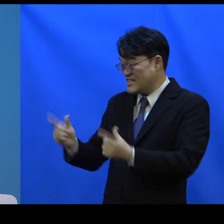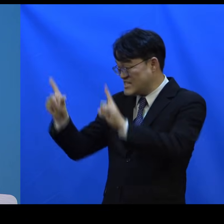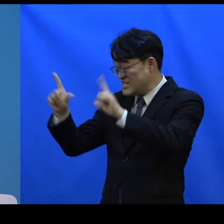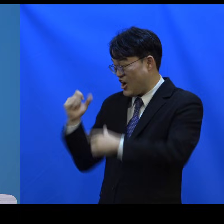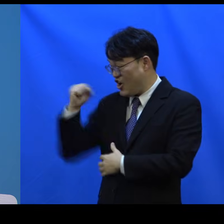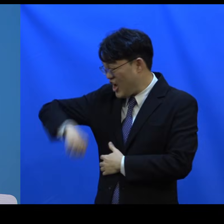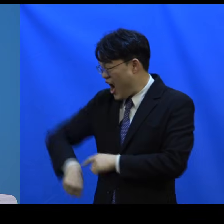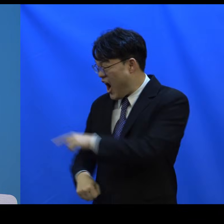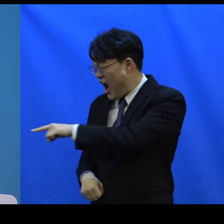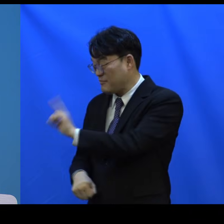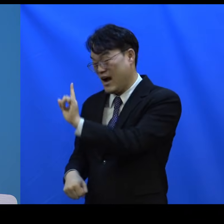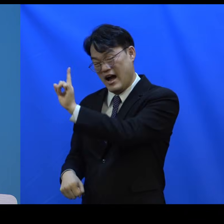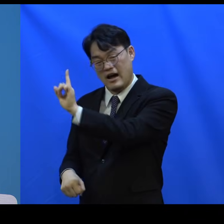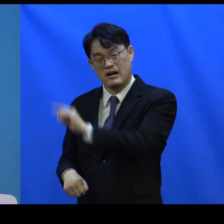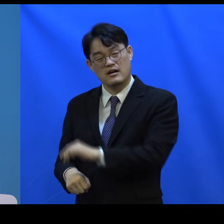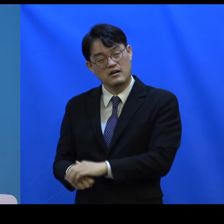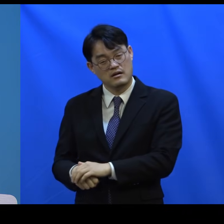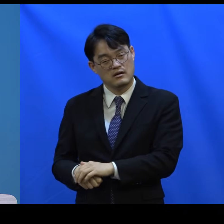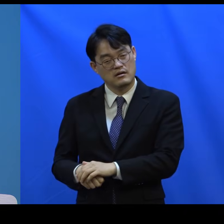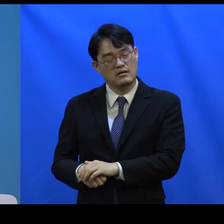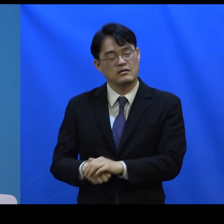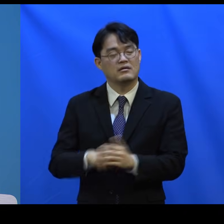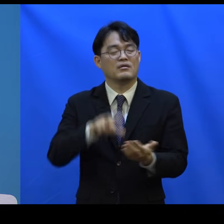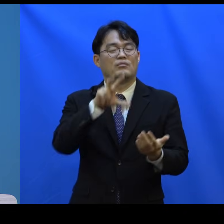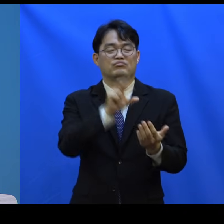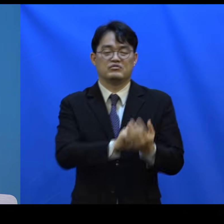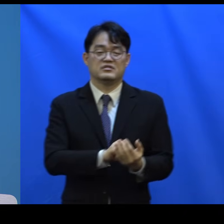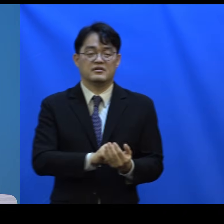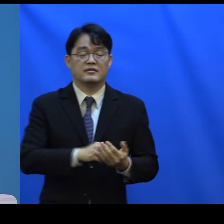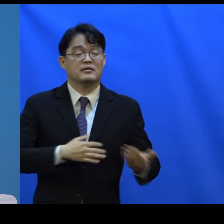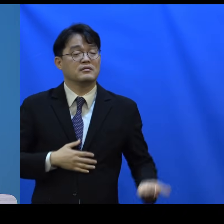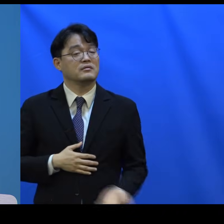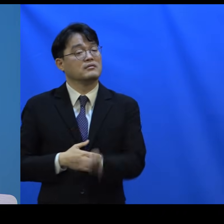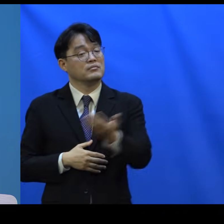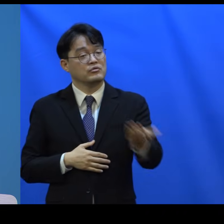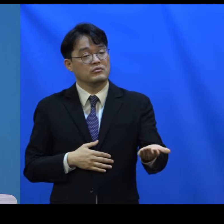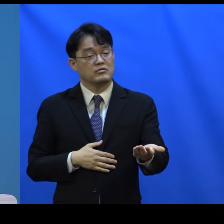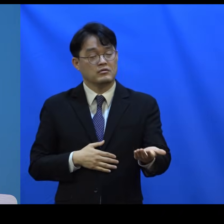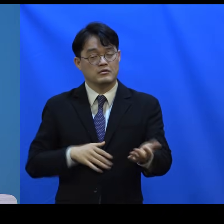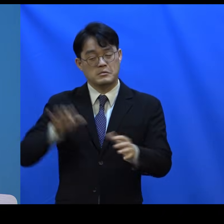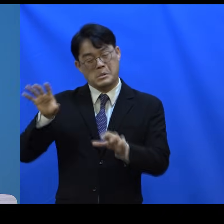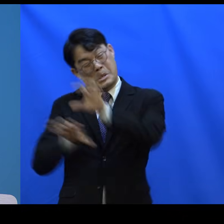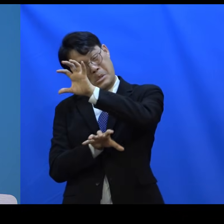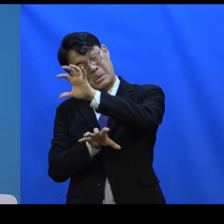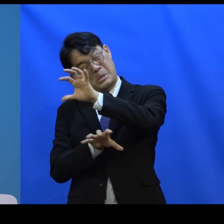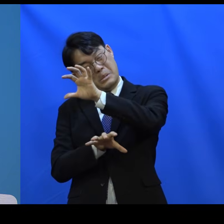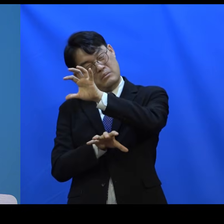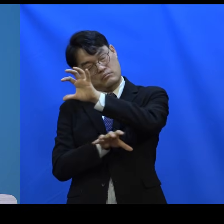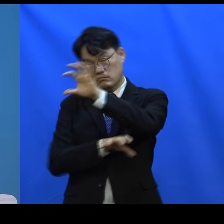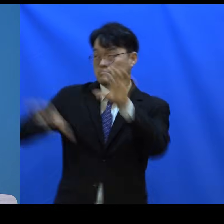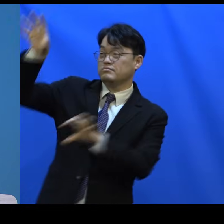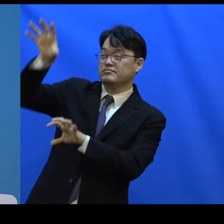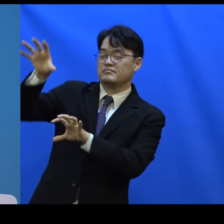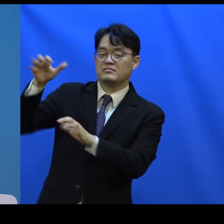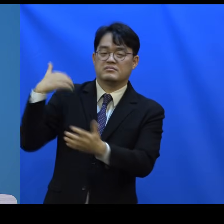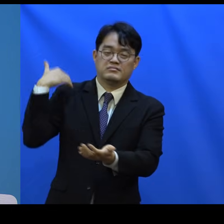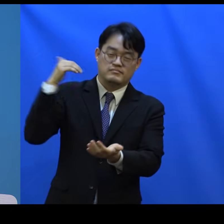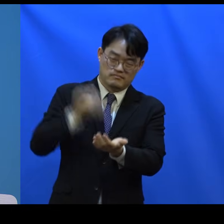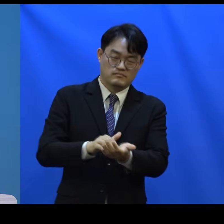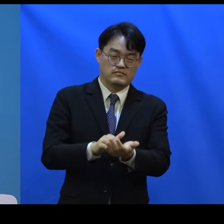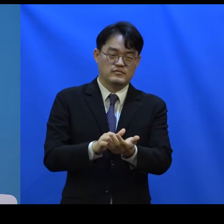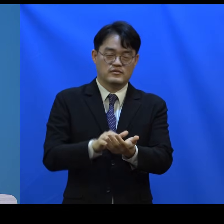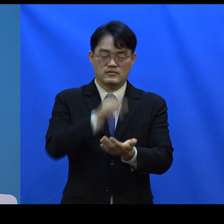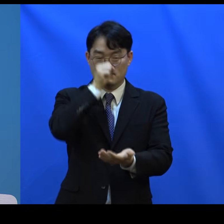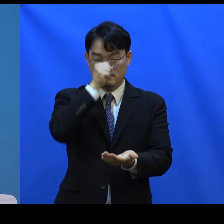주님이 가르쳐 주신 우선순위로 돌아가야 합니다. 방심하면 이 우선순위를 놓쳐요. 이 우선순위 놓치면 우리는 꽝입니다. 아무리 여러분